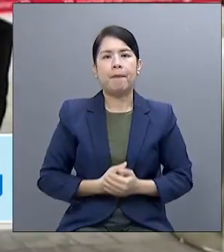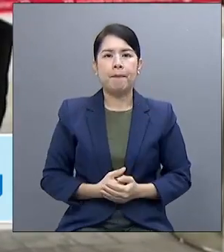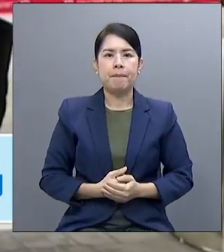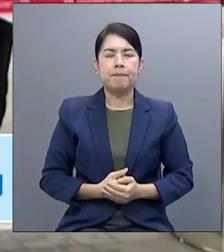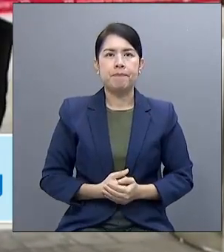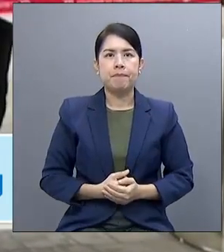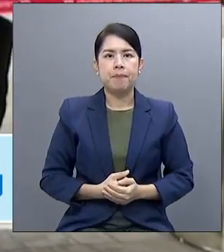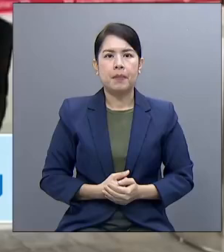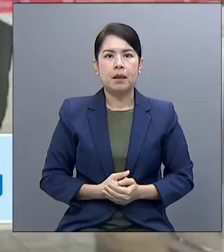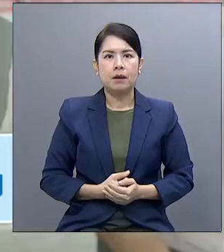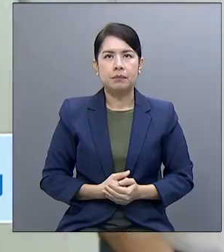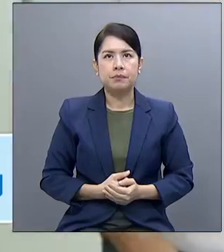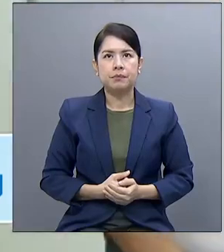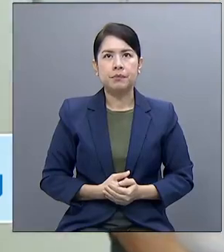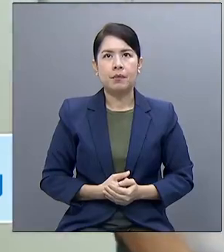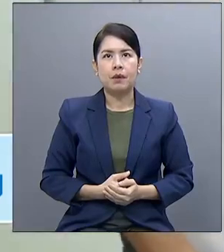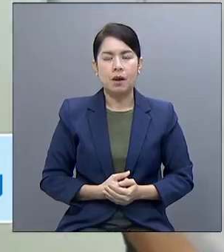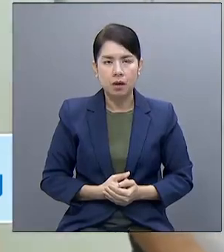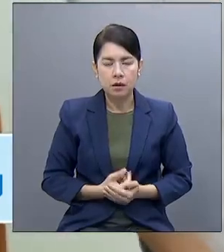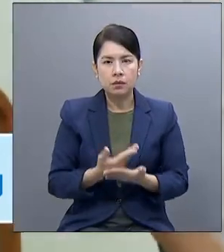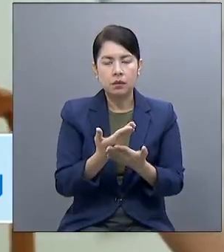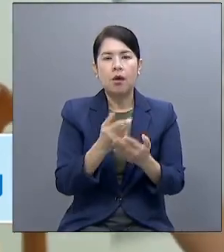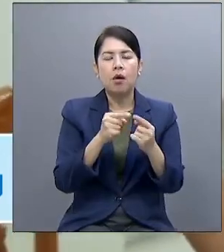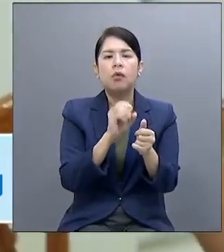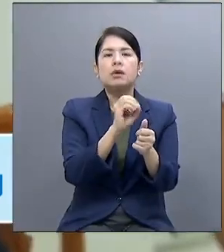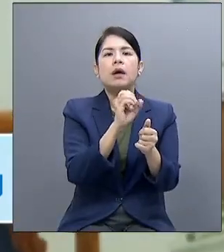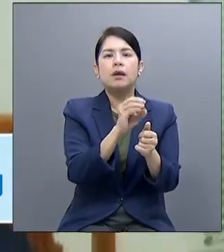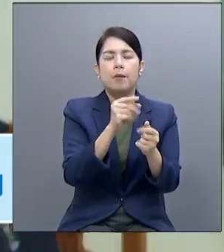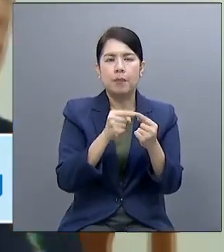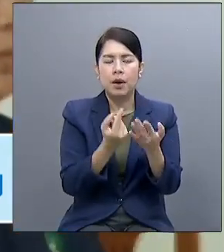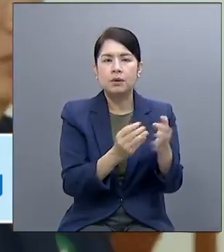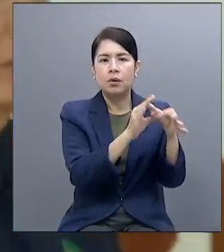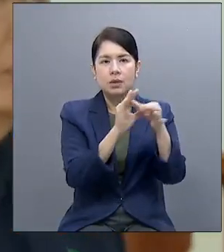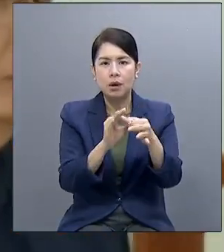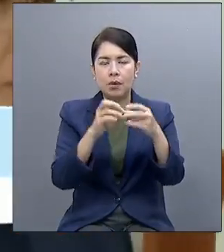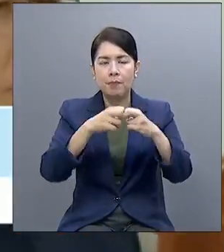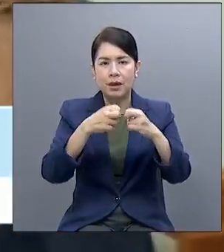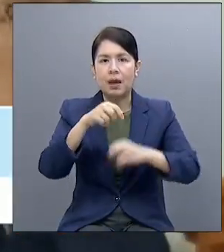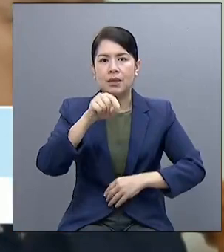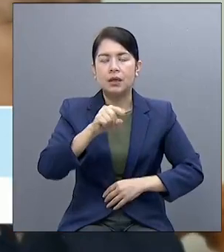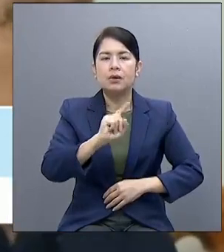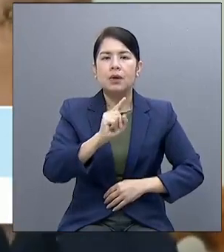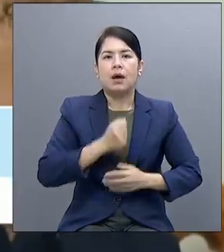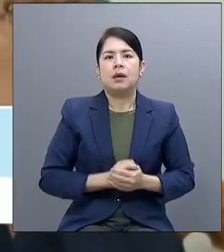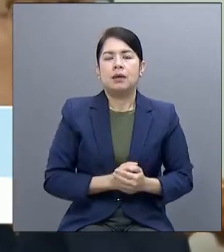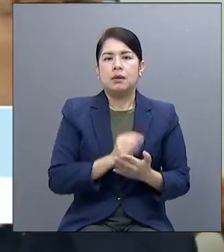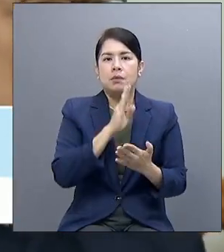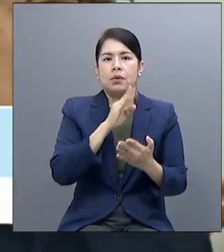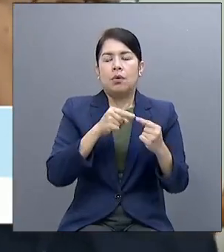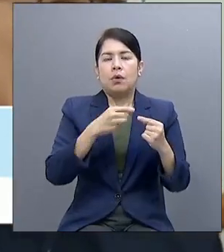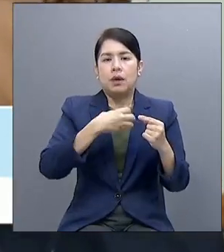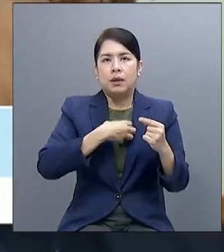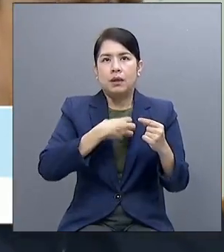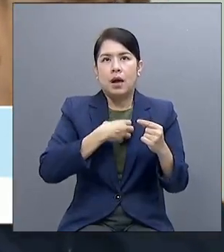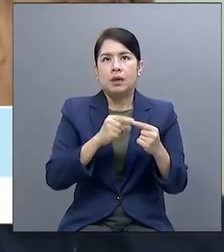ท่านสหกรณ์จังหวัดเขาแนะนำว่าสหกรณ์จังหวัดที่ปรึกษาเรานะเขาแนะนำว่าเราอยากได้นี้เข้ามา